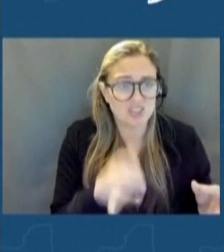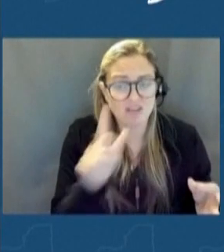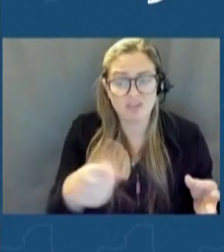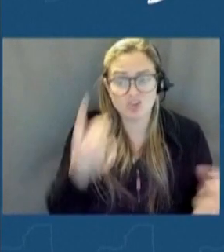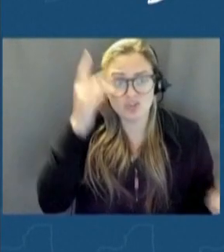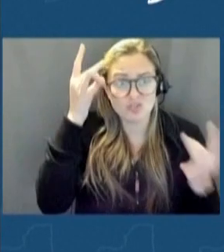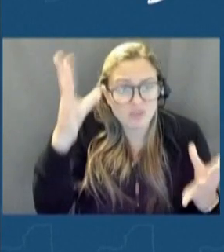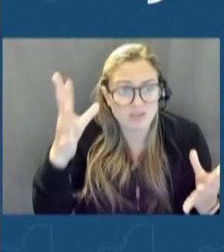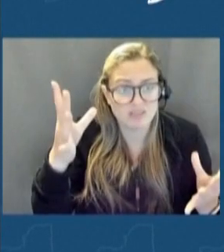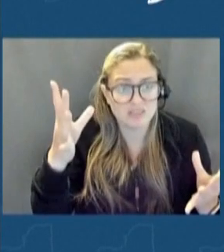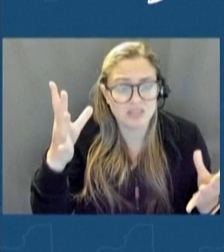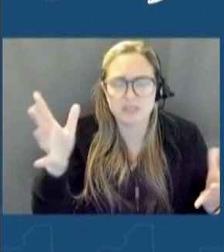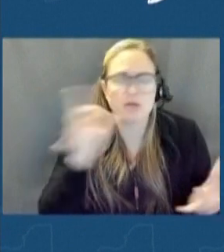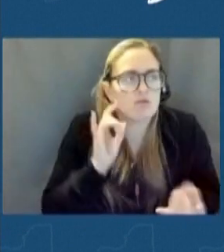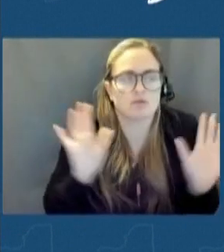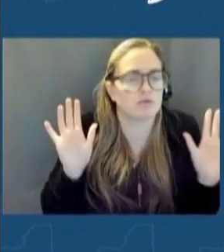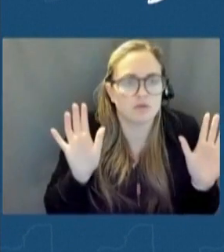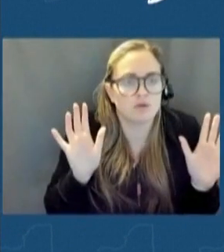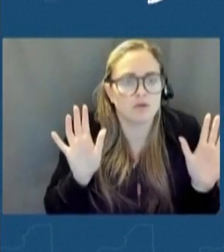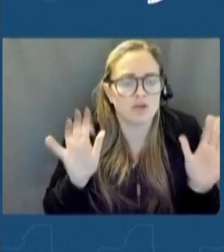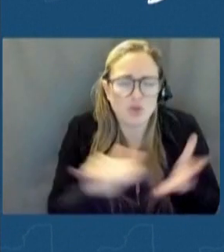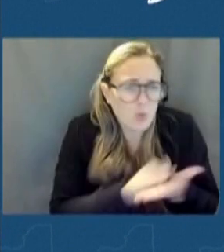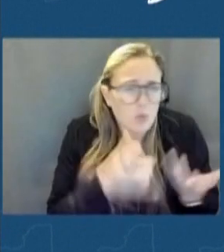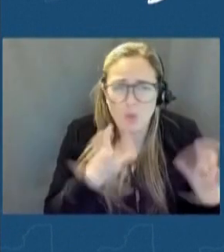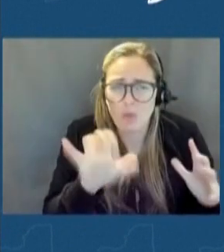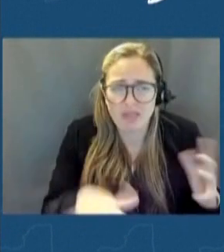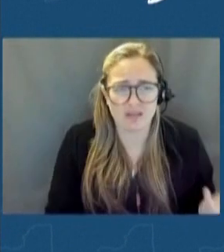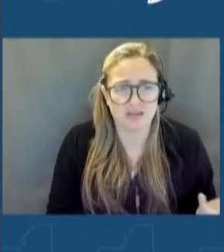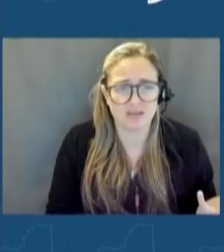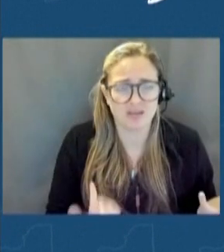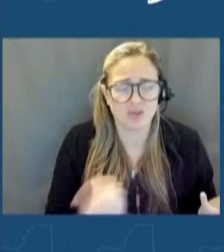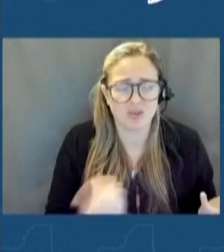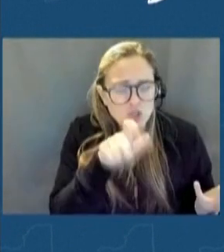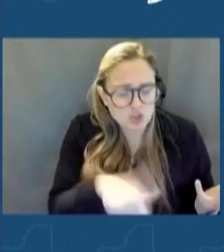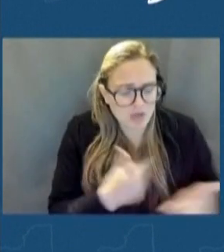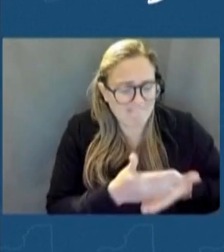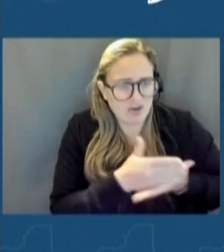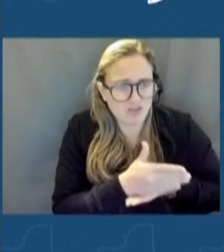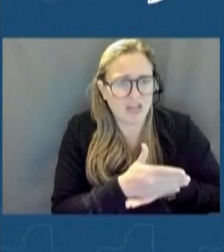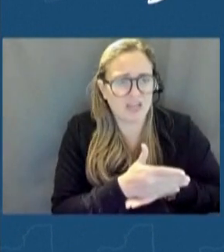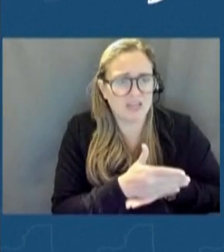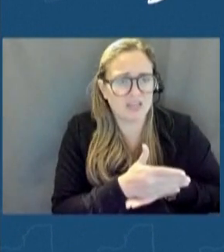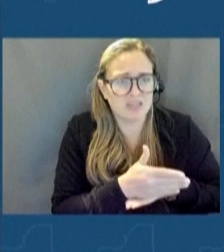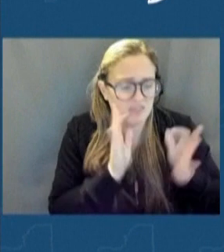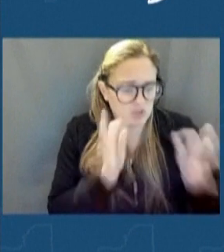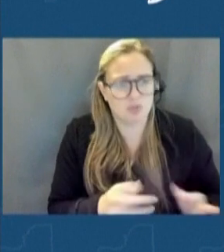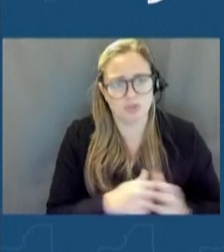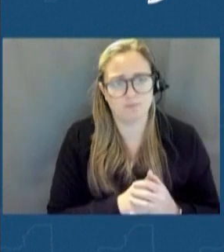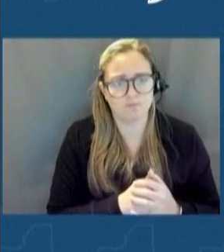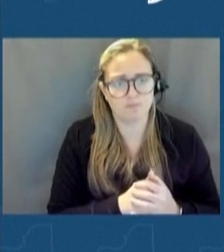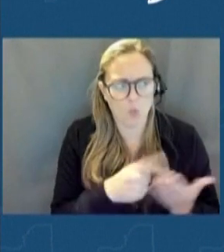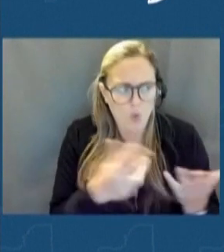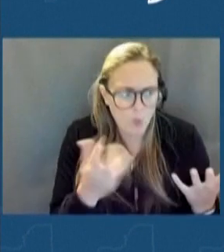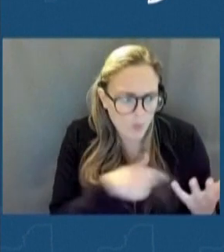questa decisione non è solo sconsiderata è riprovevole non è quello che vogliono i newyorkesi e noi dovremmo avere il diritto di decidere